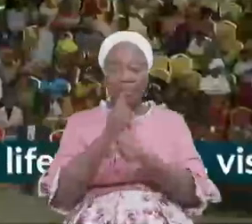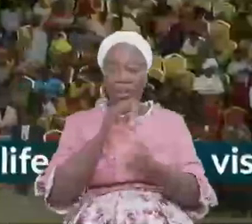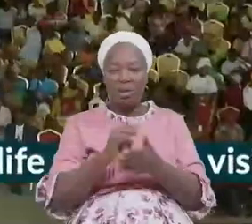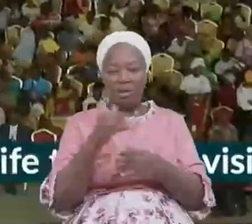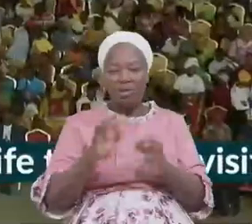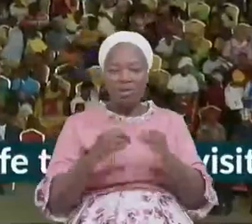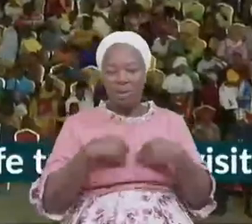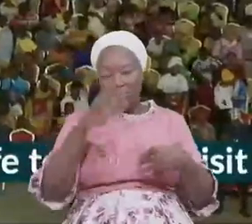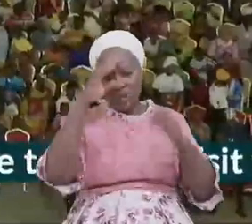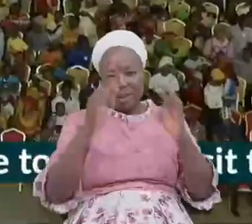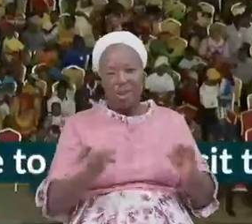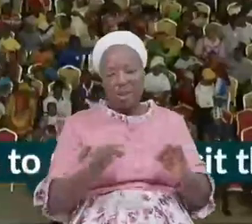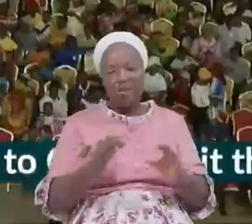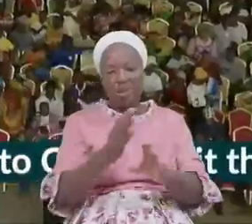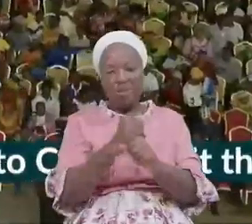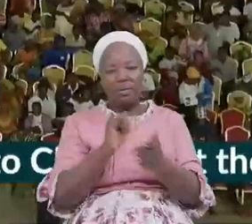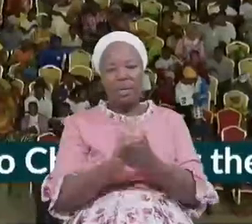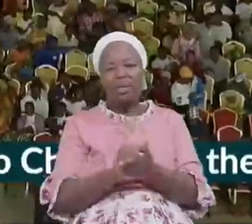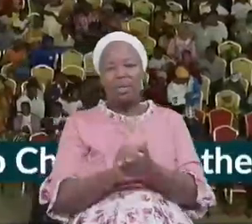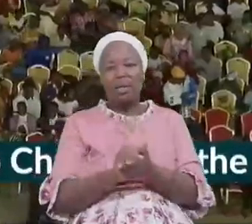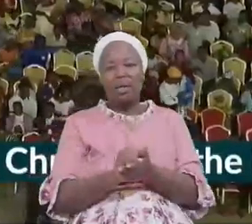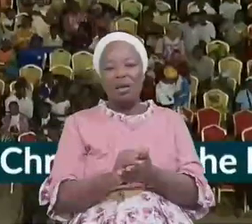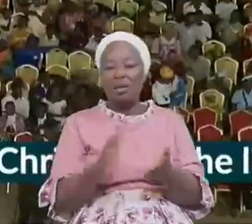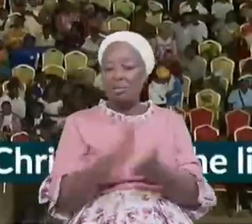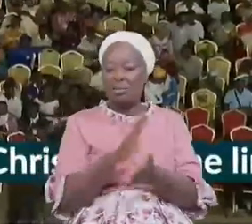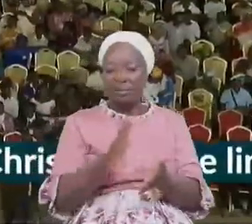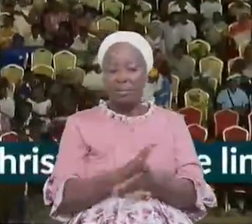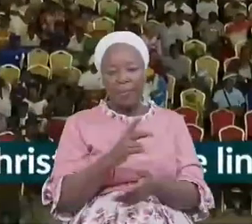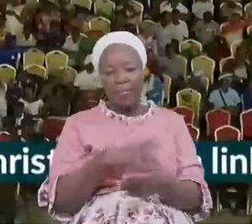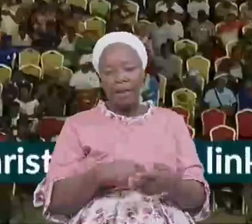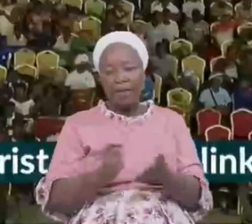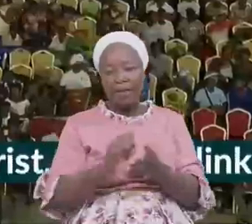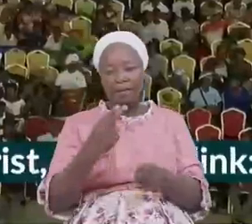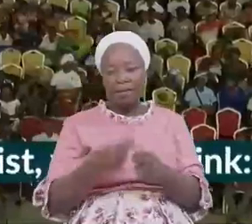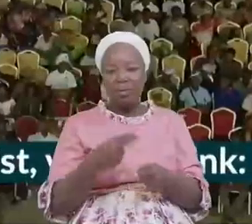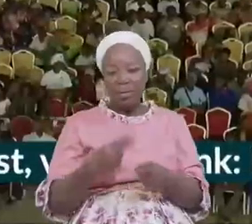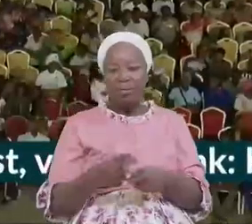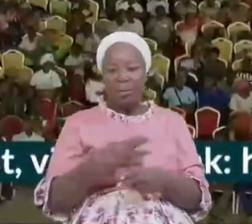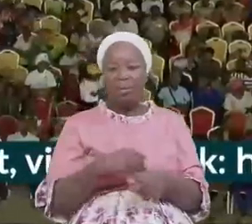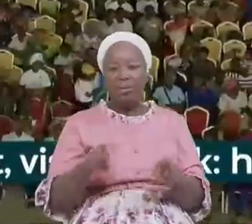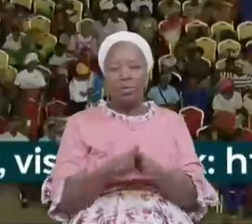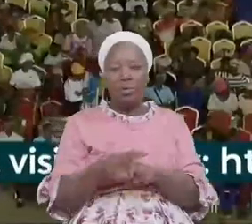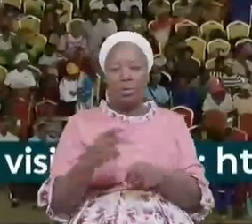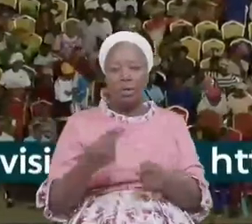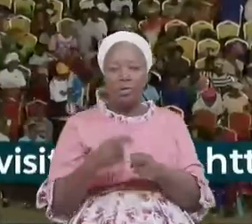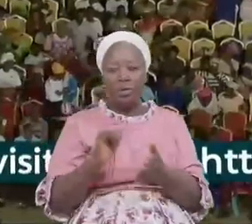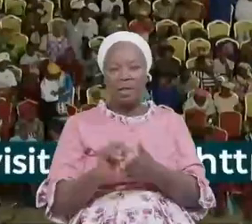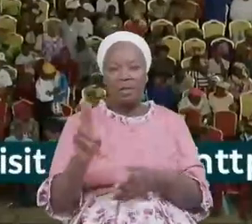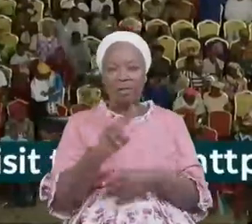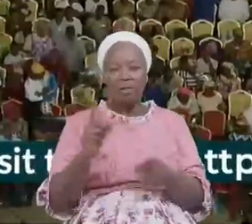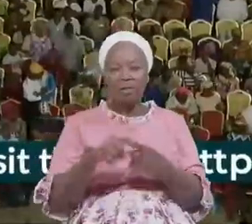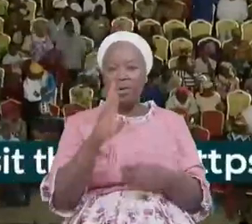Vous qui avez levé la main, recevez les filles de décision